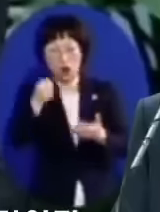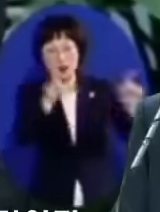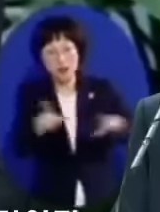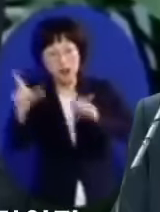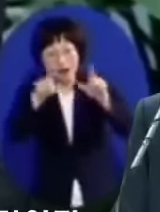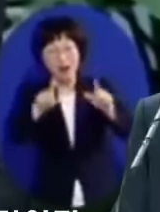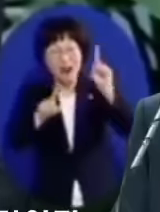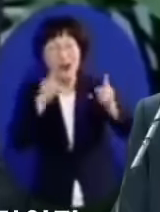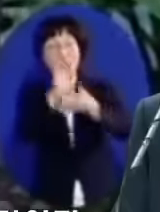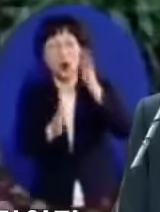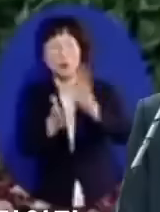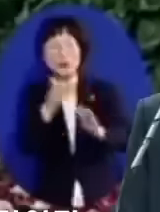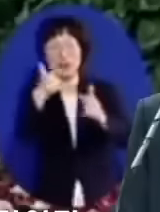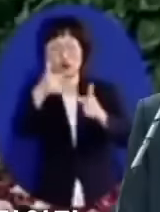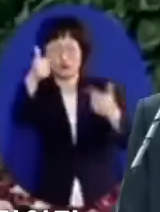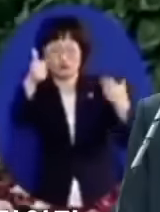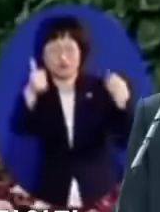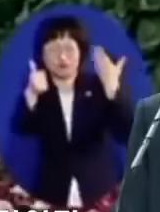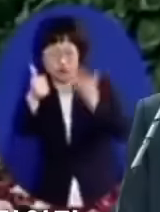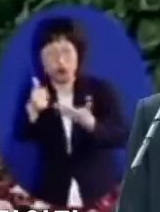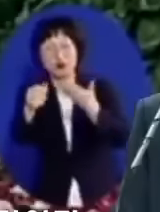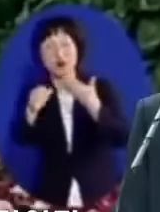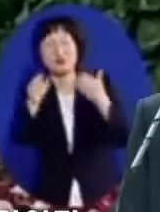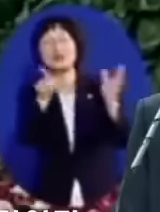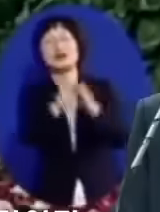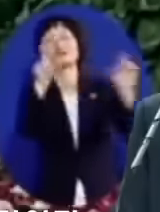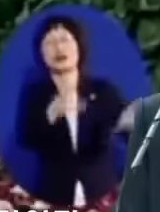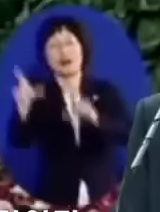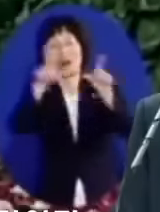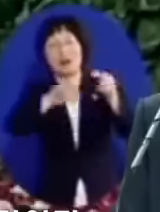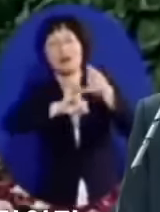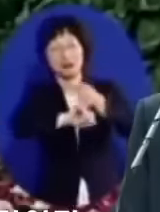없이 예수님께 내어놓는 그러한 신앙생활을 해야 되는 것입니다.